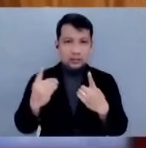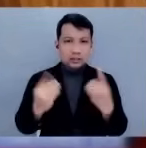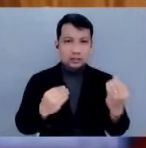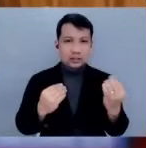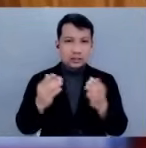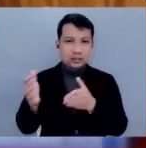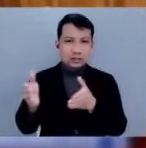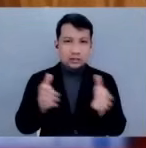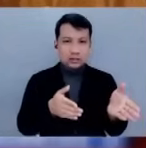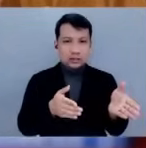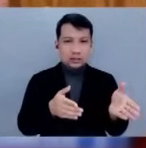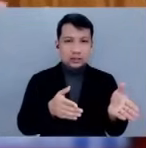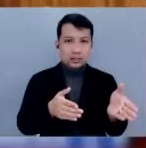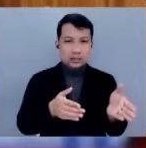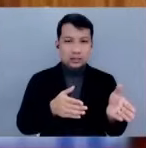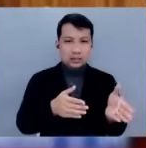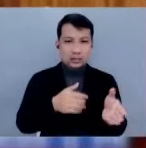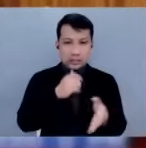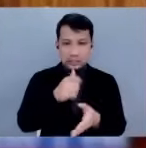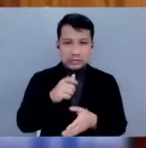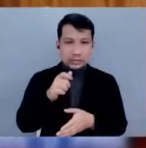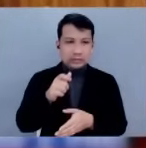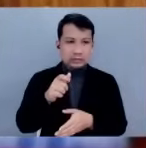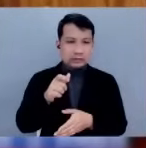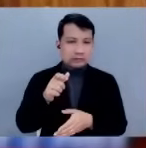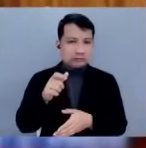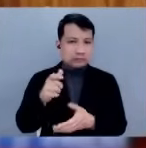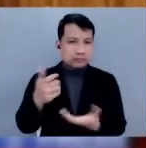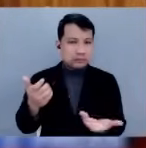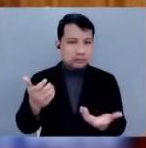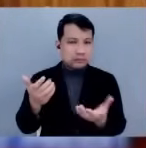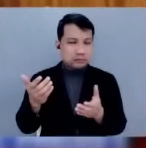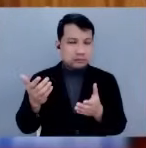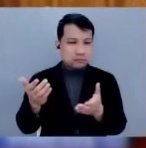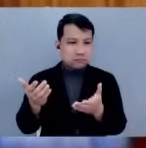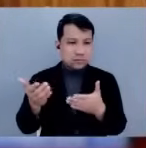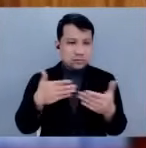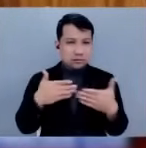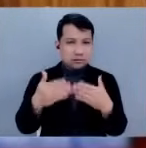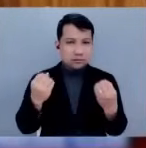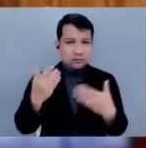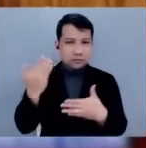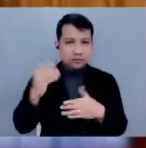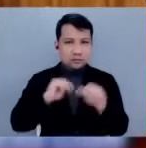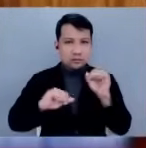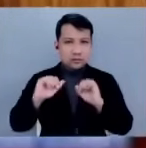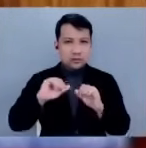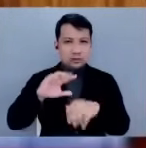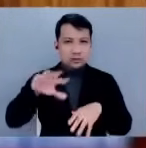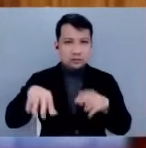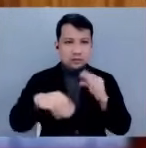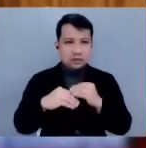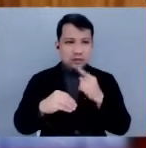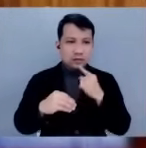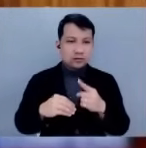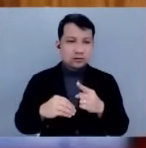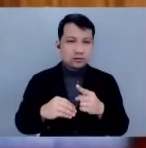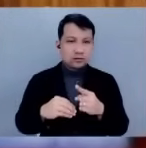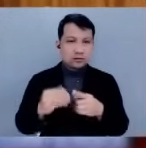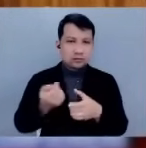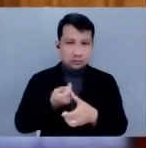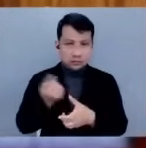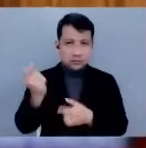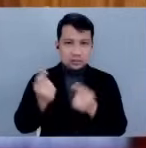with unnecessary holidays, to do away with many other activities that actually takes away